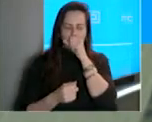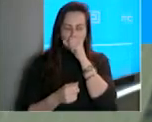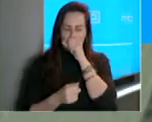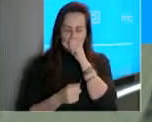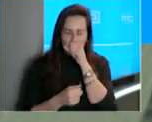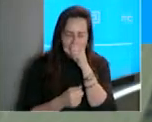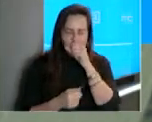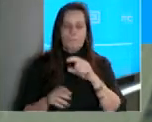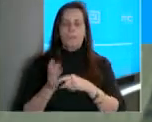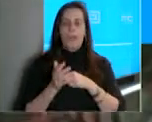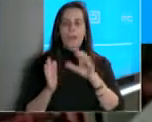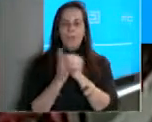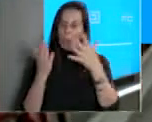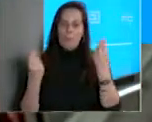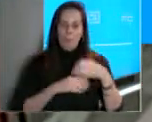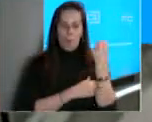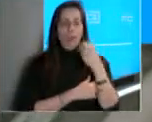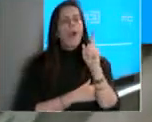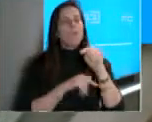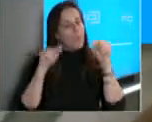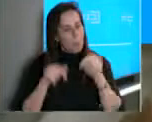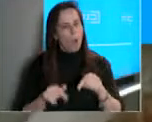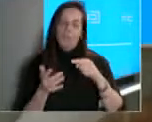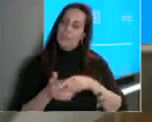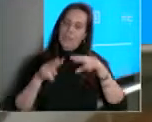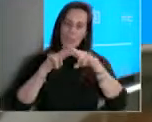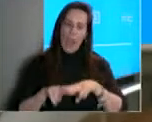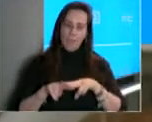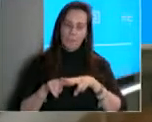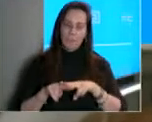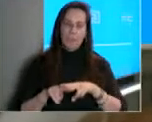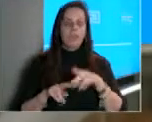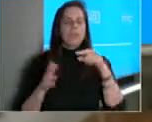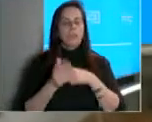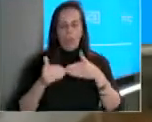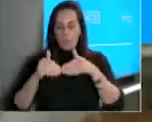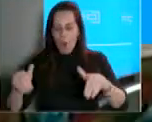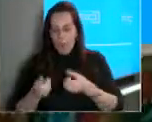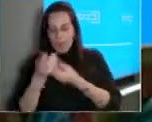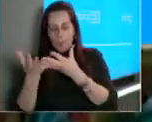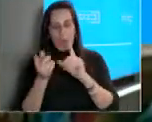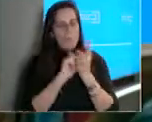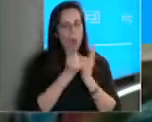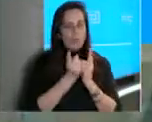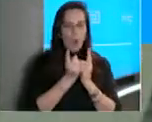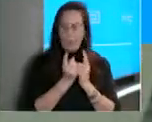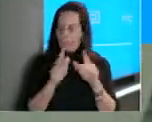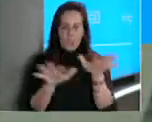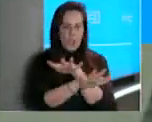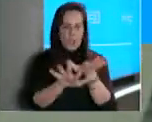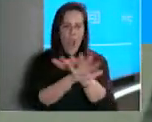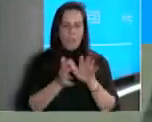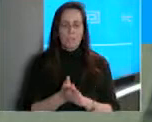שאומנם הדפוס איבד מכוחו, אבל הוא כאן בכדי להישאר, כשהגבול בין דיווח לפרשנות הולך